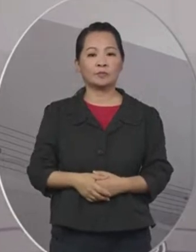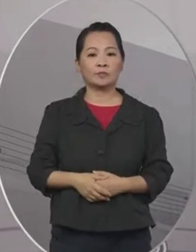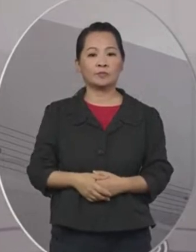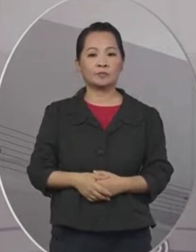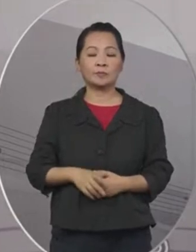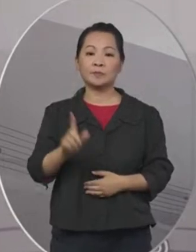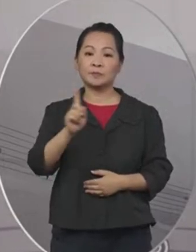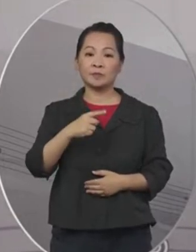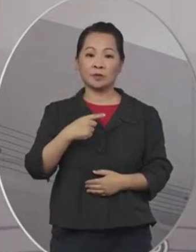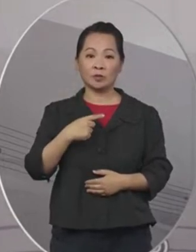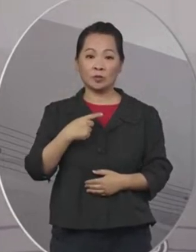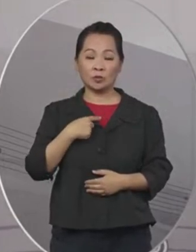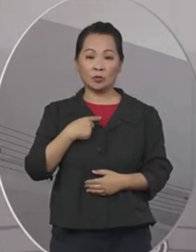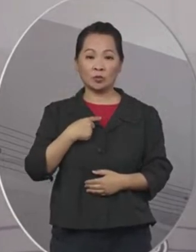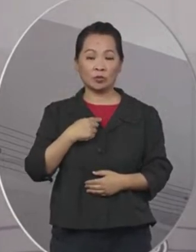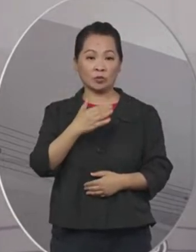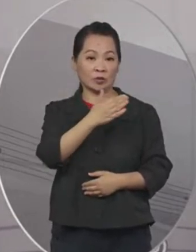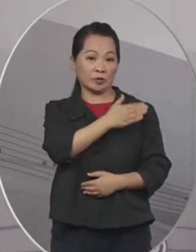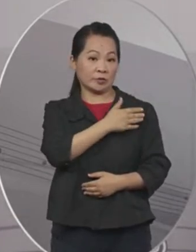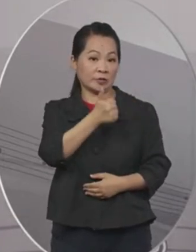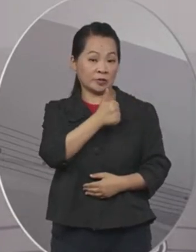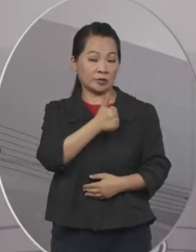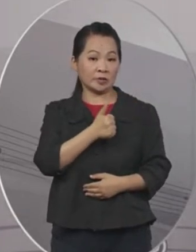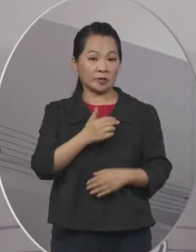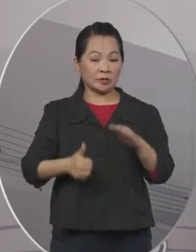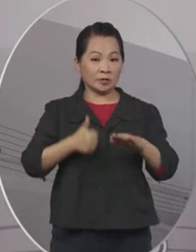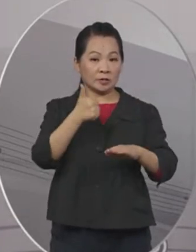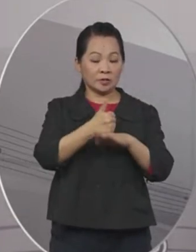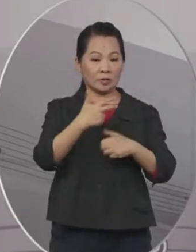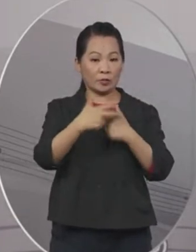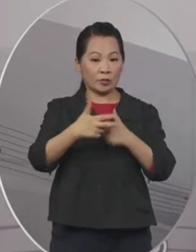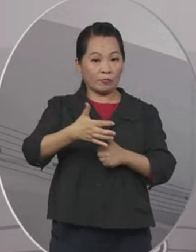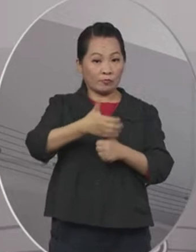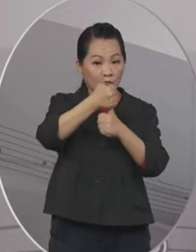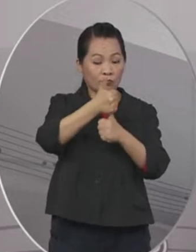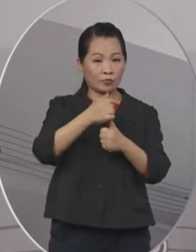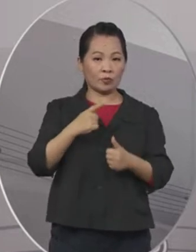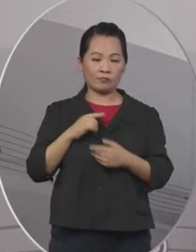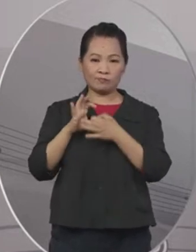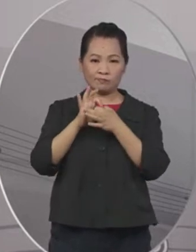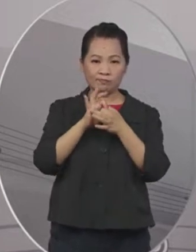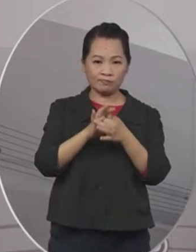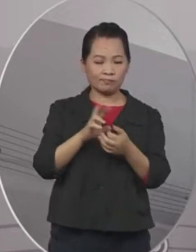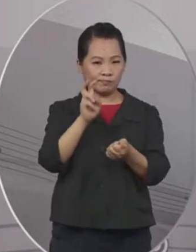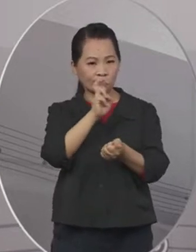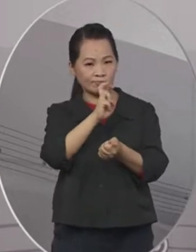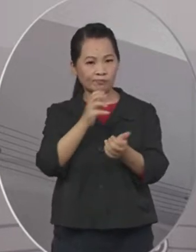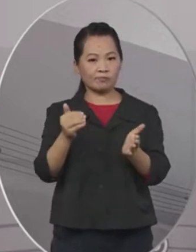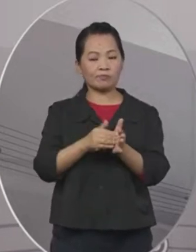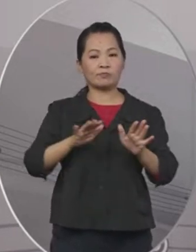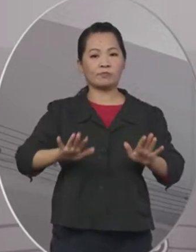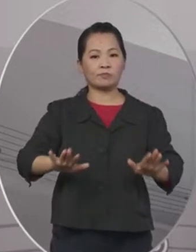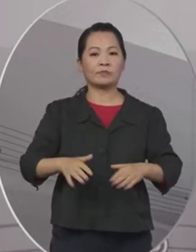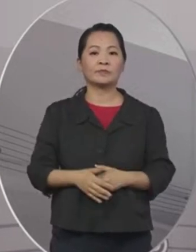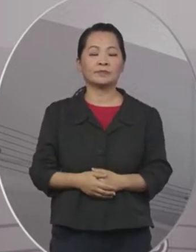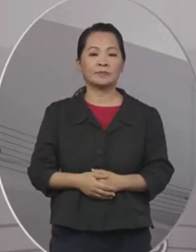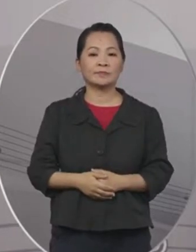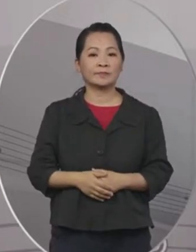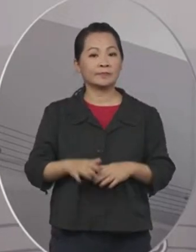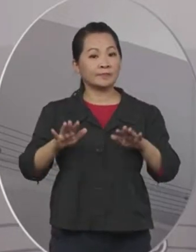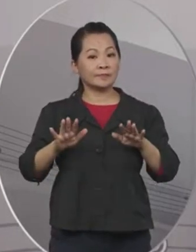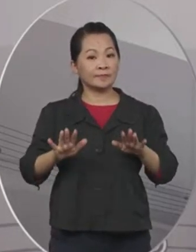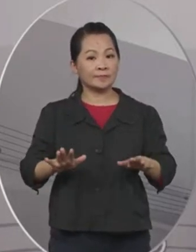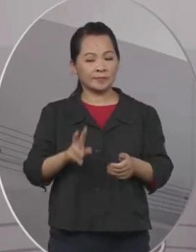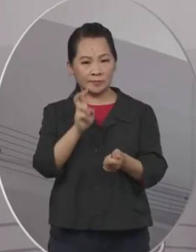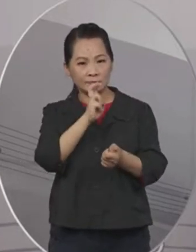因为我从陈时中2017年上任卫福部长，就持续监督他到现在，至今已经